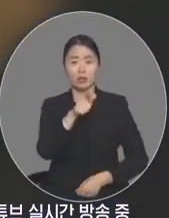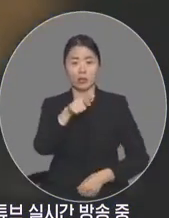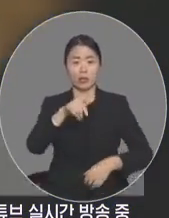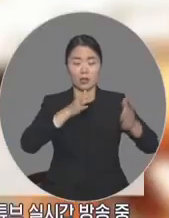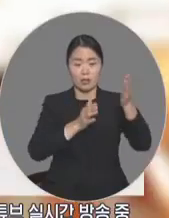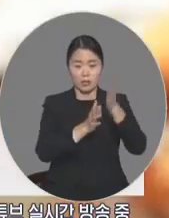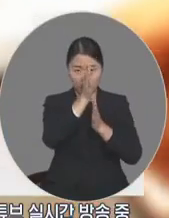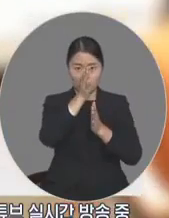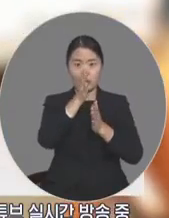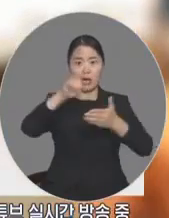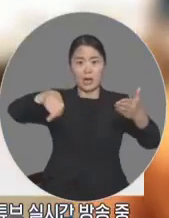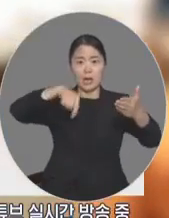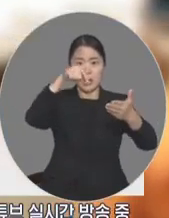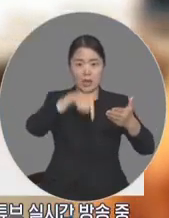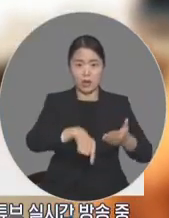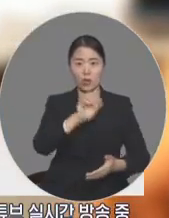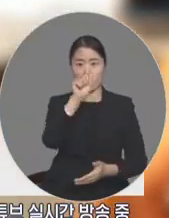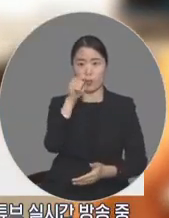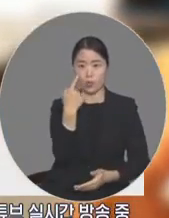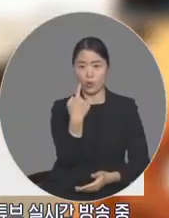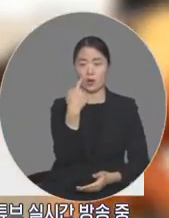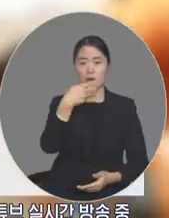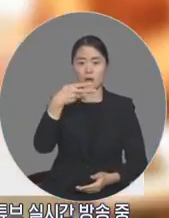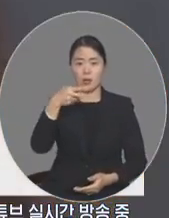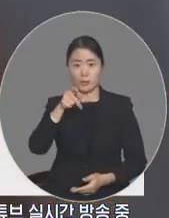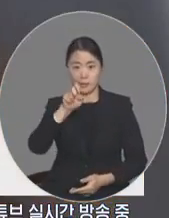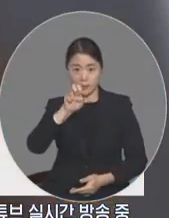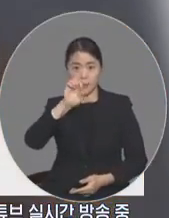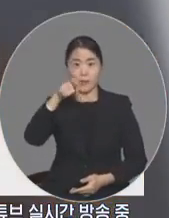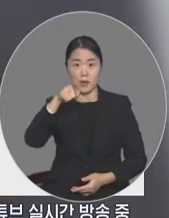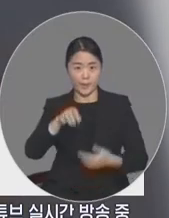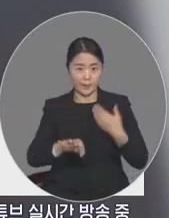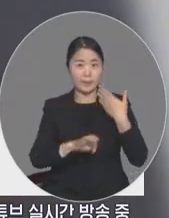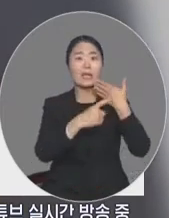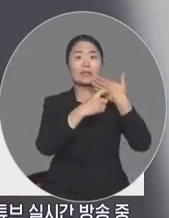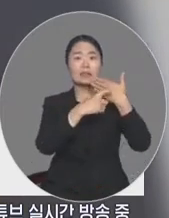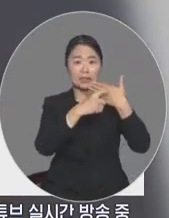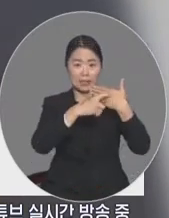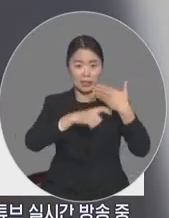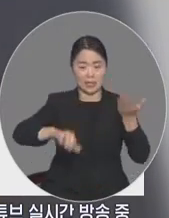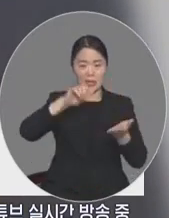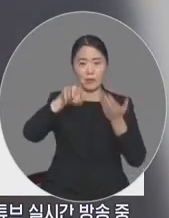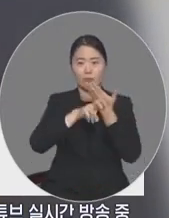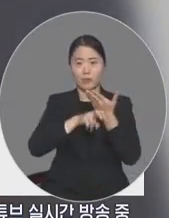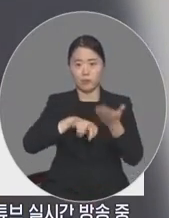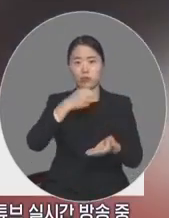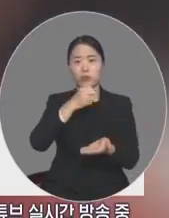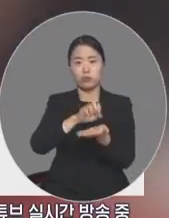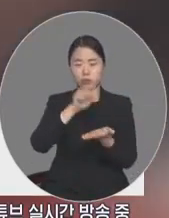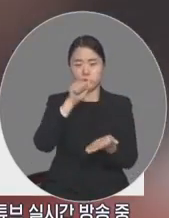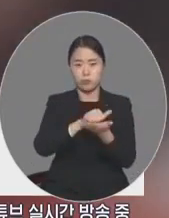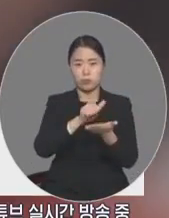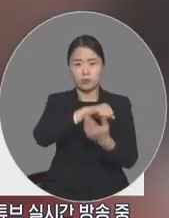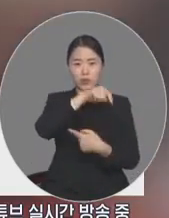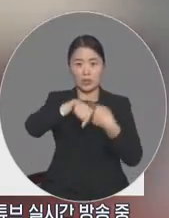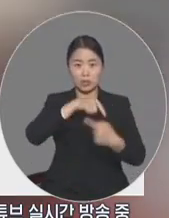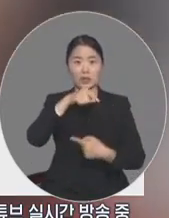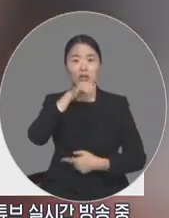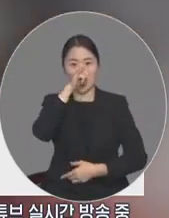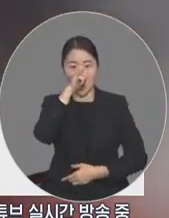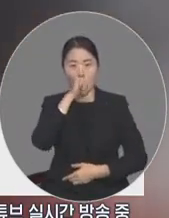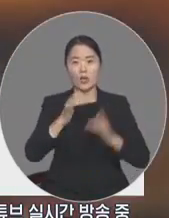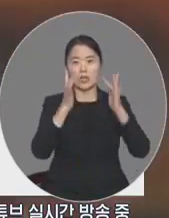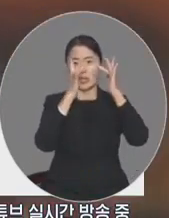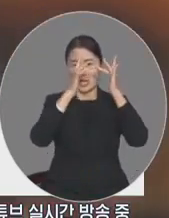도심에서 홀던을 가장한 불법 도박장을 운영하고 다른 지역 조폭과 연계해 인터넷 도박 사이트를